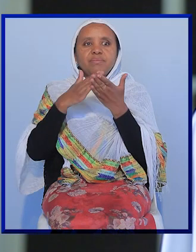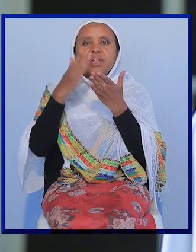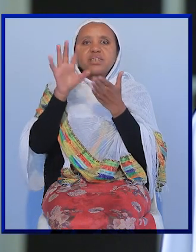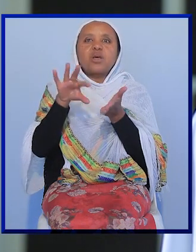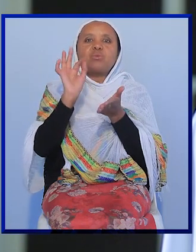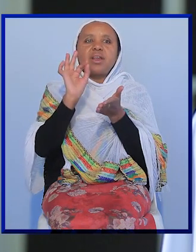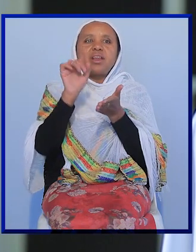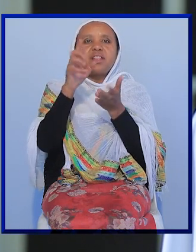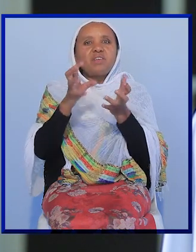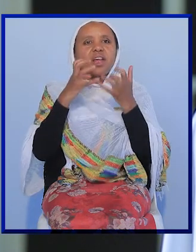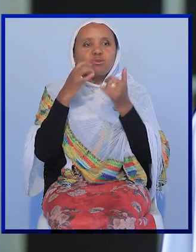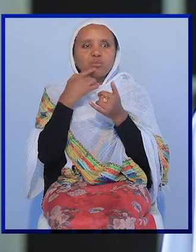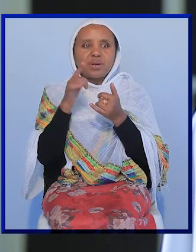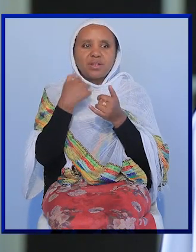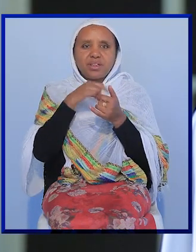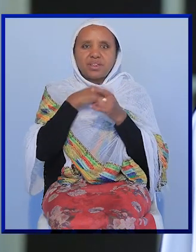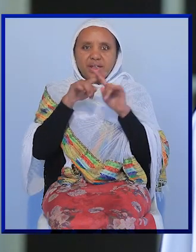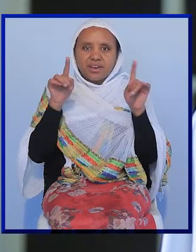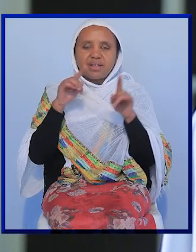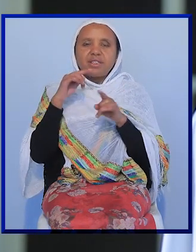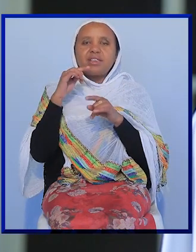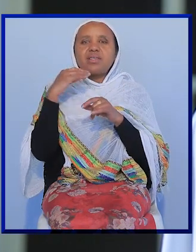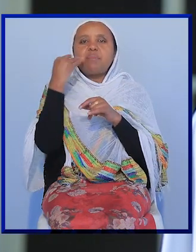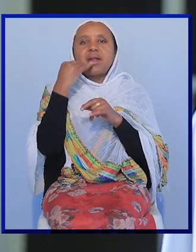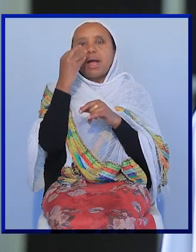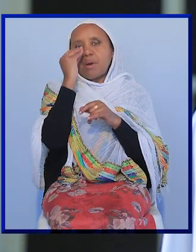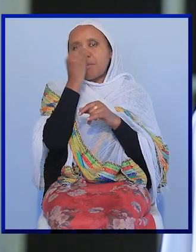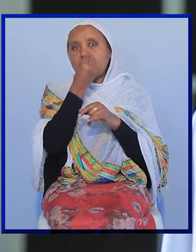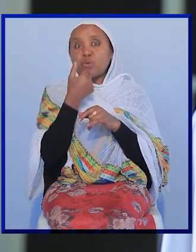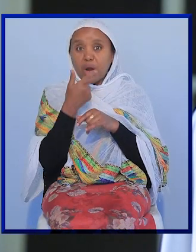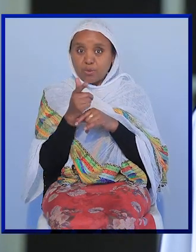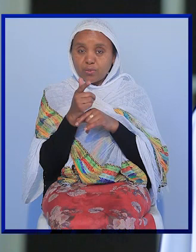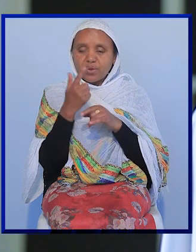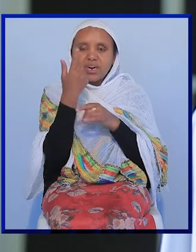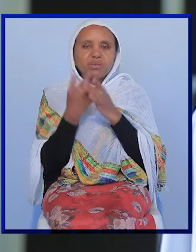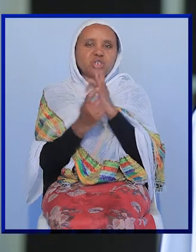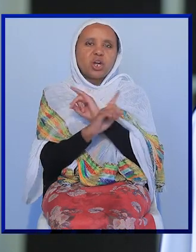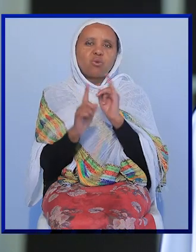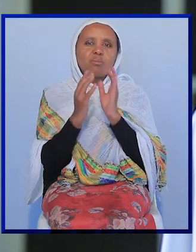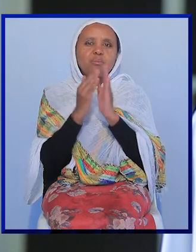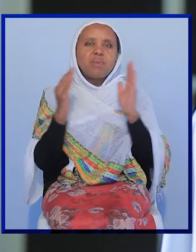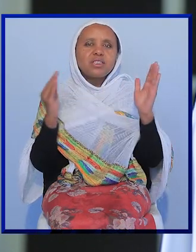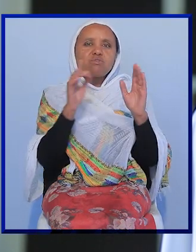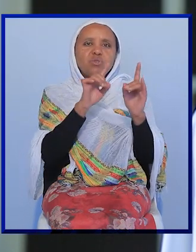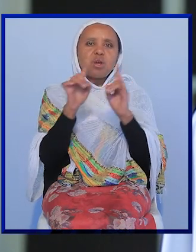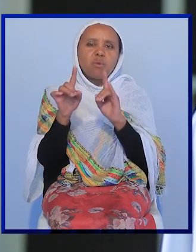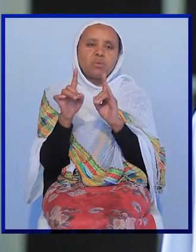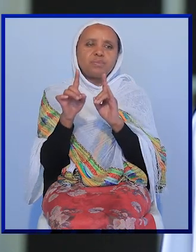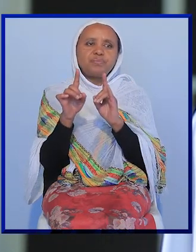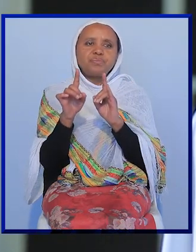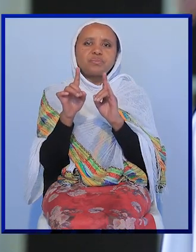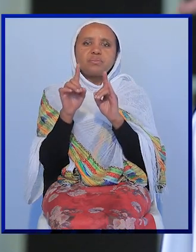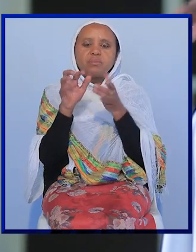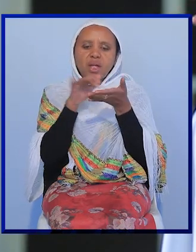ይሉታል። እናንተ የፈለጋችሁትን በሉ፣ እኛ ግን የማርያም አበባ ነው ለእኛ ብለው ይናገሩታል። እንዲህ ብቻ አይደለም ግን በሰፊው ደግሞ